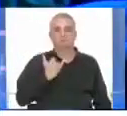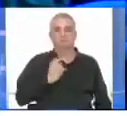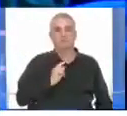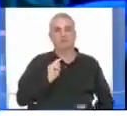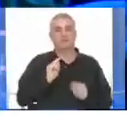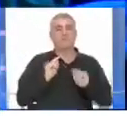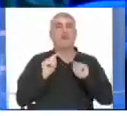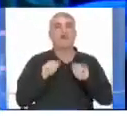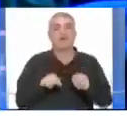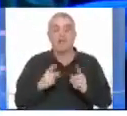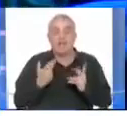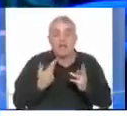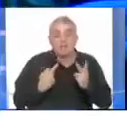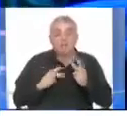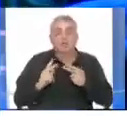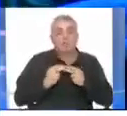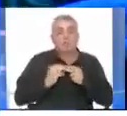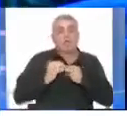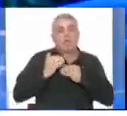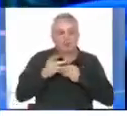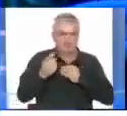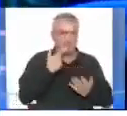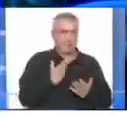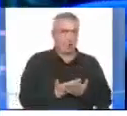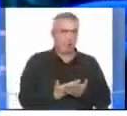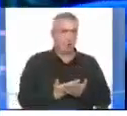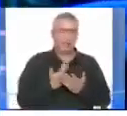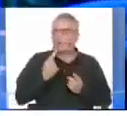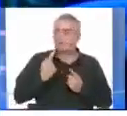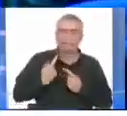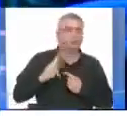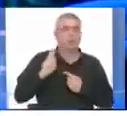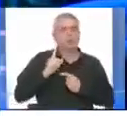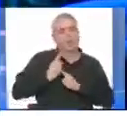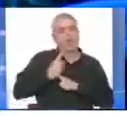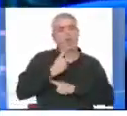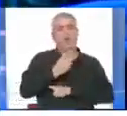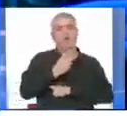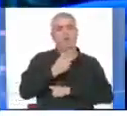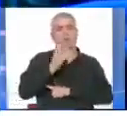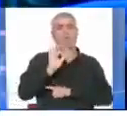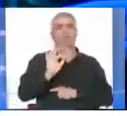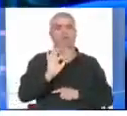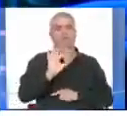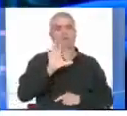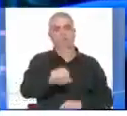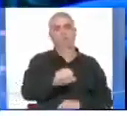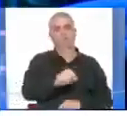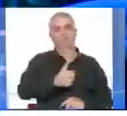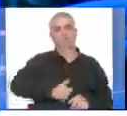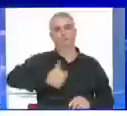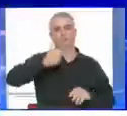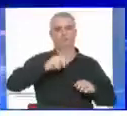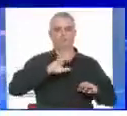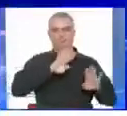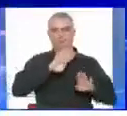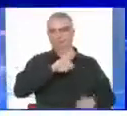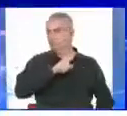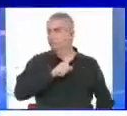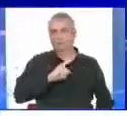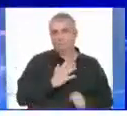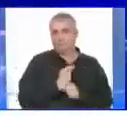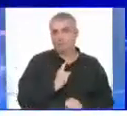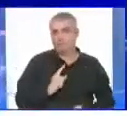ולהגיע כמה שיותר רחוק, והם הודו בזה, כמה שיותר רחוק כדי להגיע לראשו של נתניהו. לא